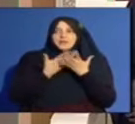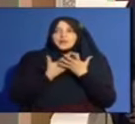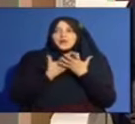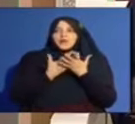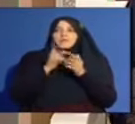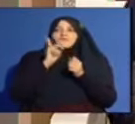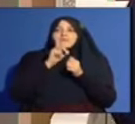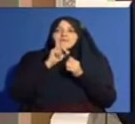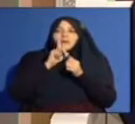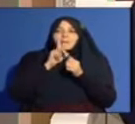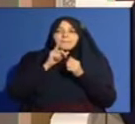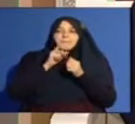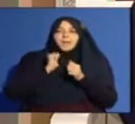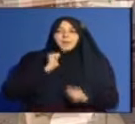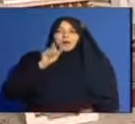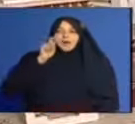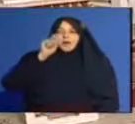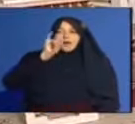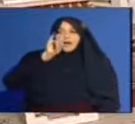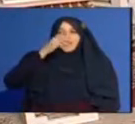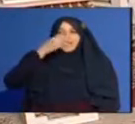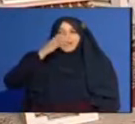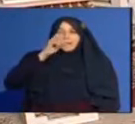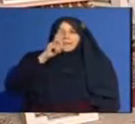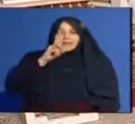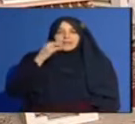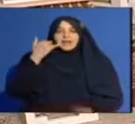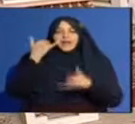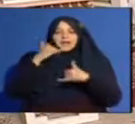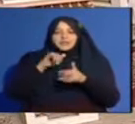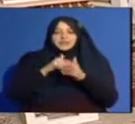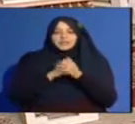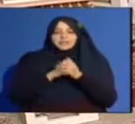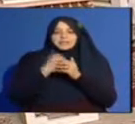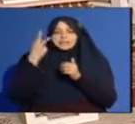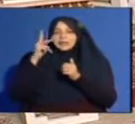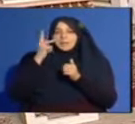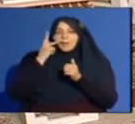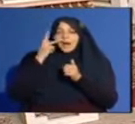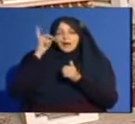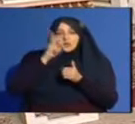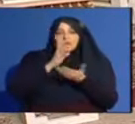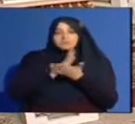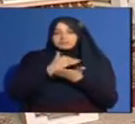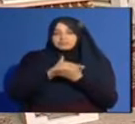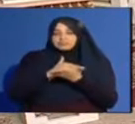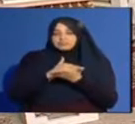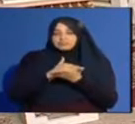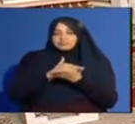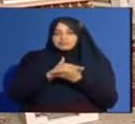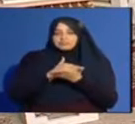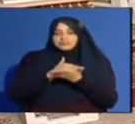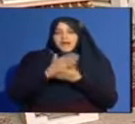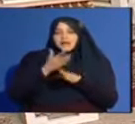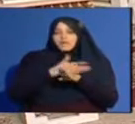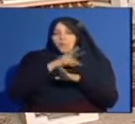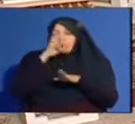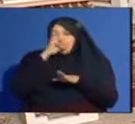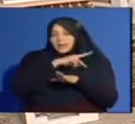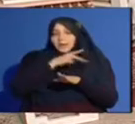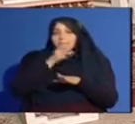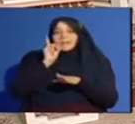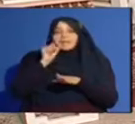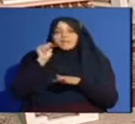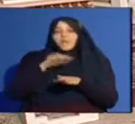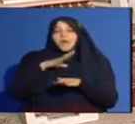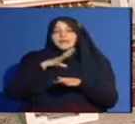أحمد من العاصمة. دكتور تفضل. أحمد، إذا الأب عنده حق باش يقسم ما يملك على أولاده، ولكن المطلوب أن